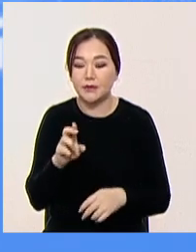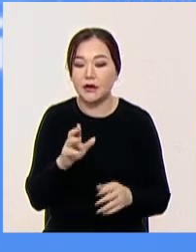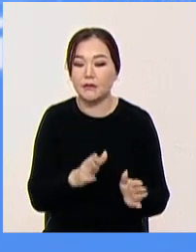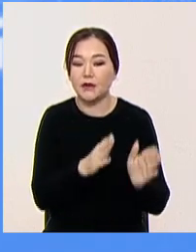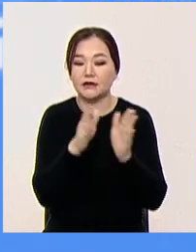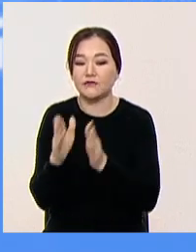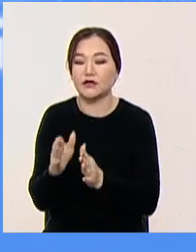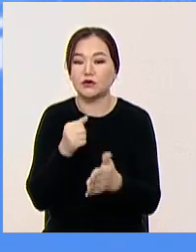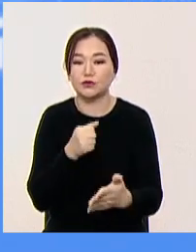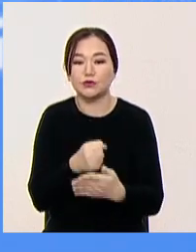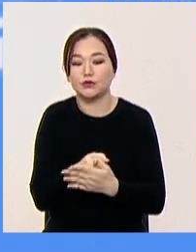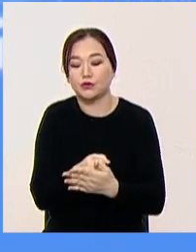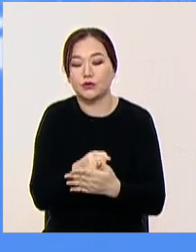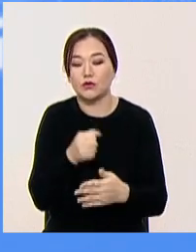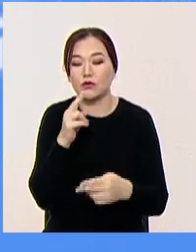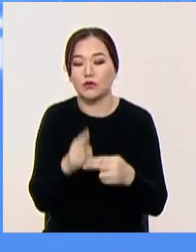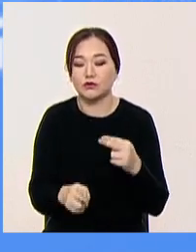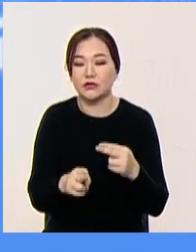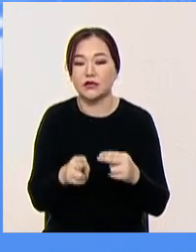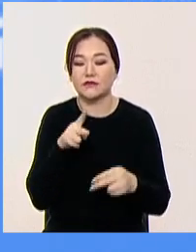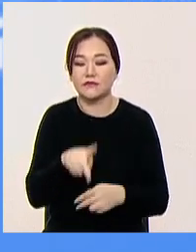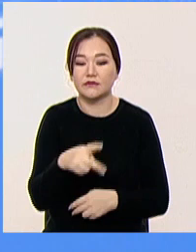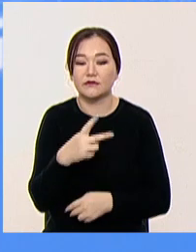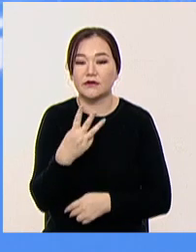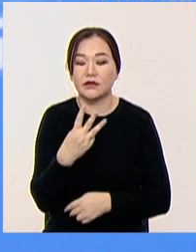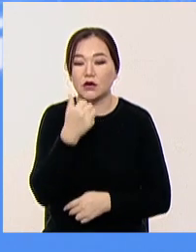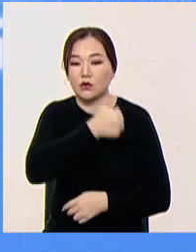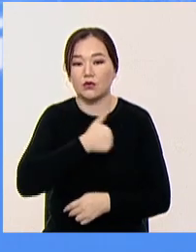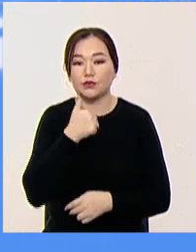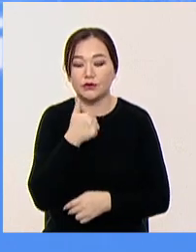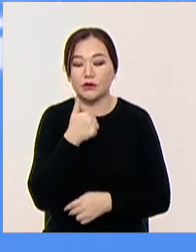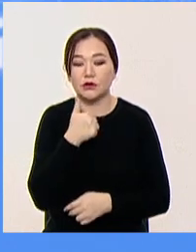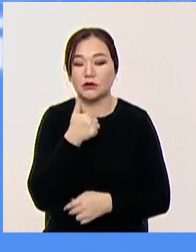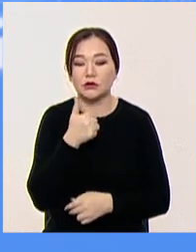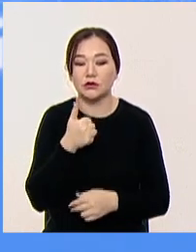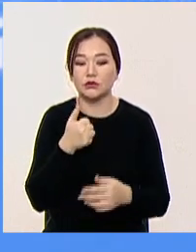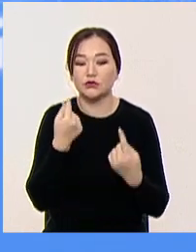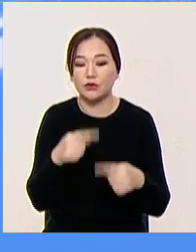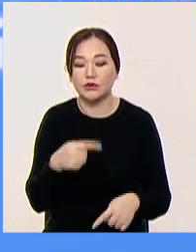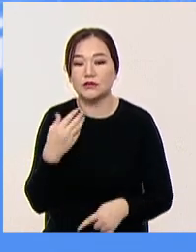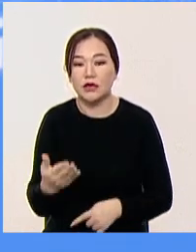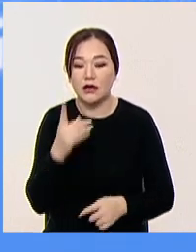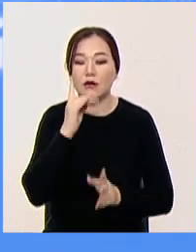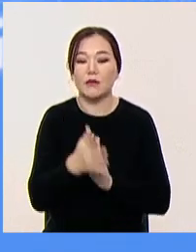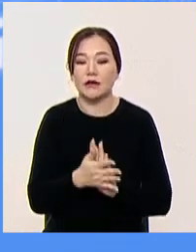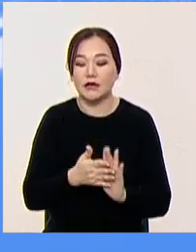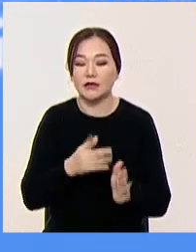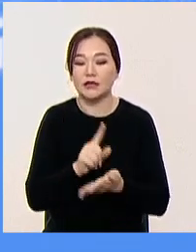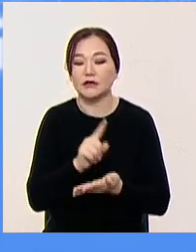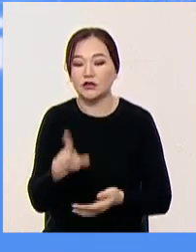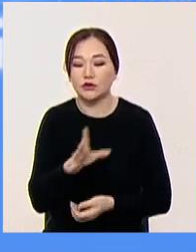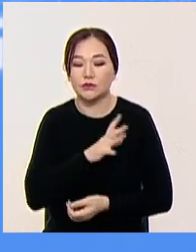продлевается до конца 2023 года. С другой стороны, понятно, не должно